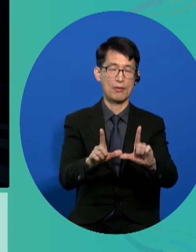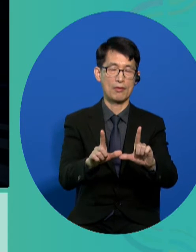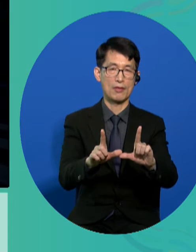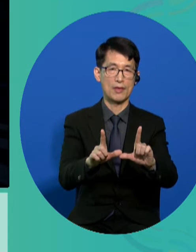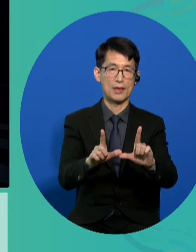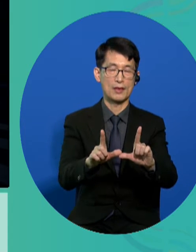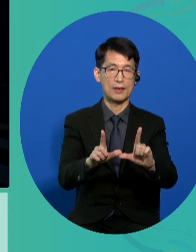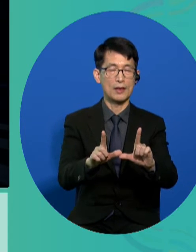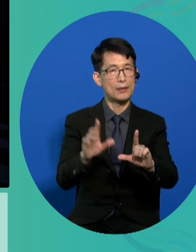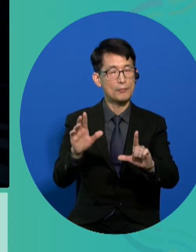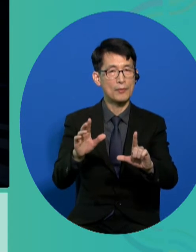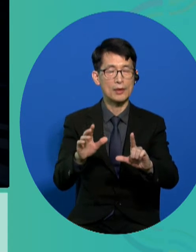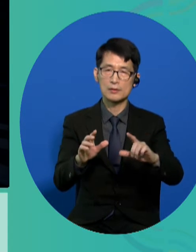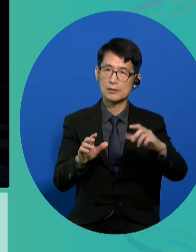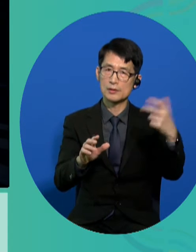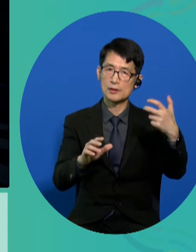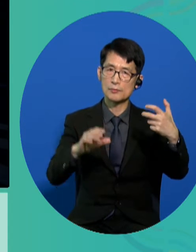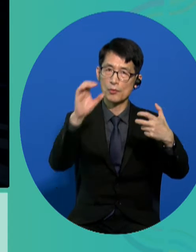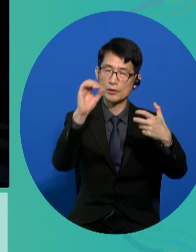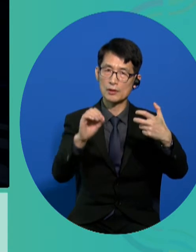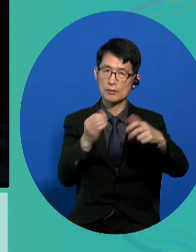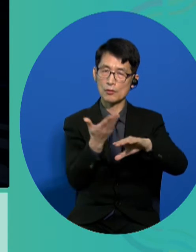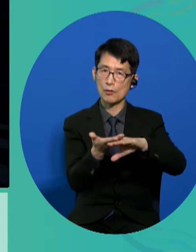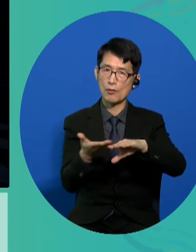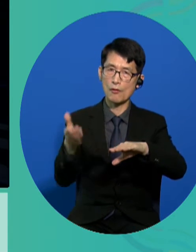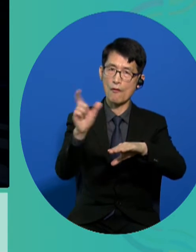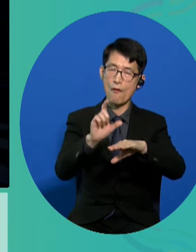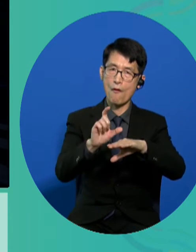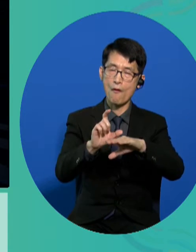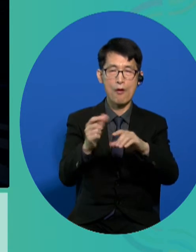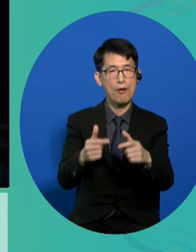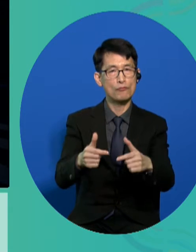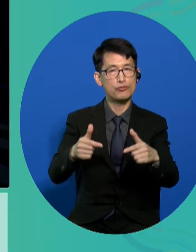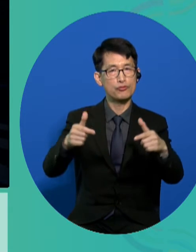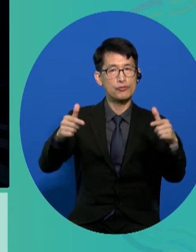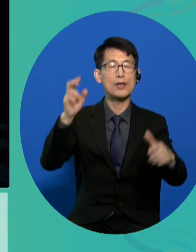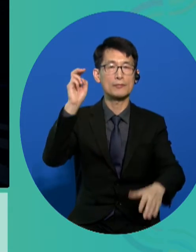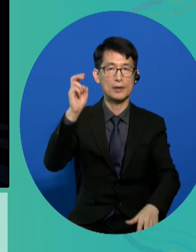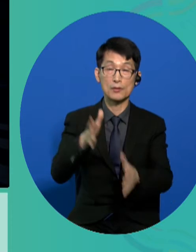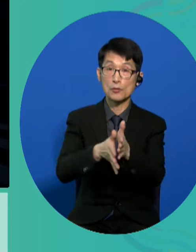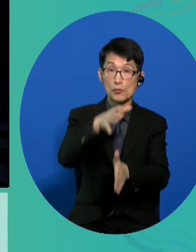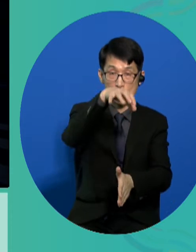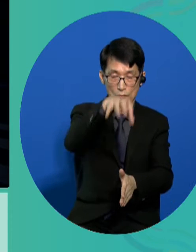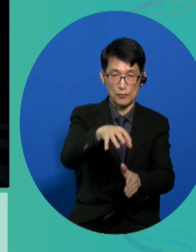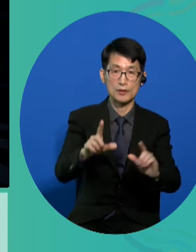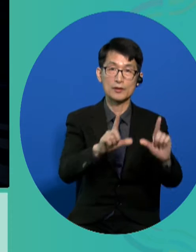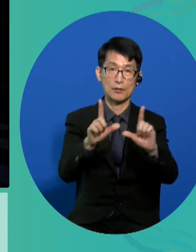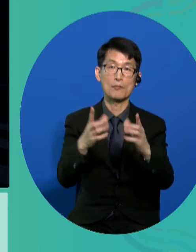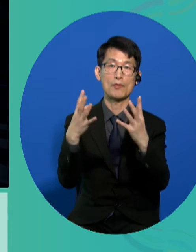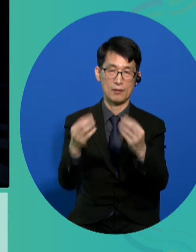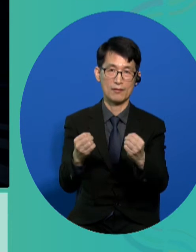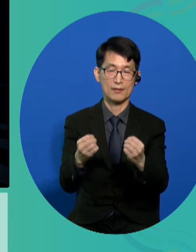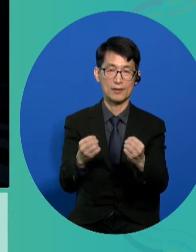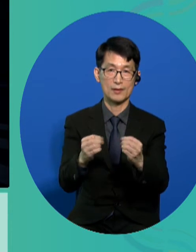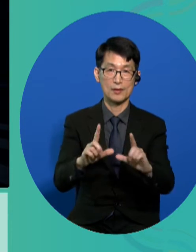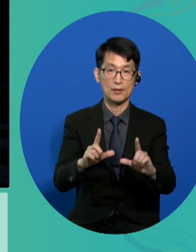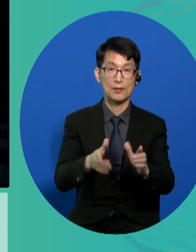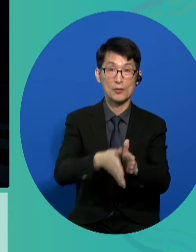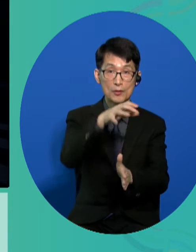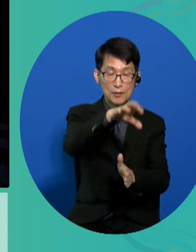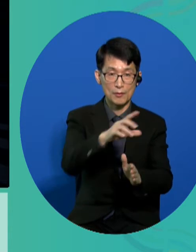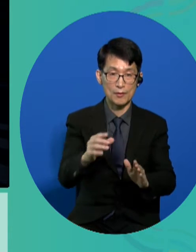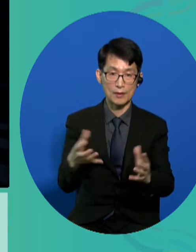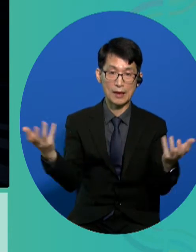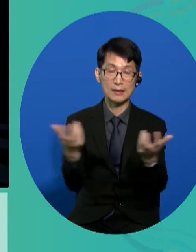포함하여 70%까지 그 비율이 증가를 할 것입니다. 나이키에서 접근성 노력을 이끄는 제 동료 중 하나는 종종 도시는 사람들이 살고 일하고 여가를